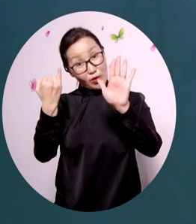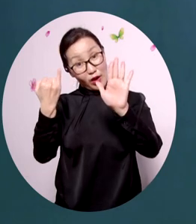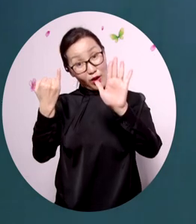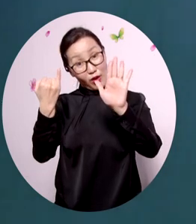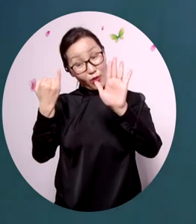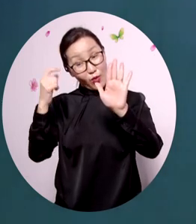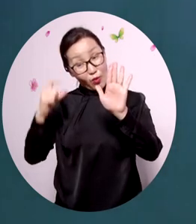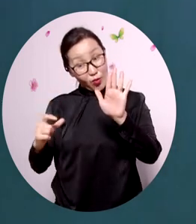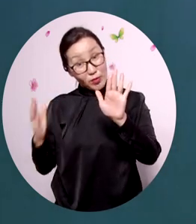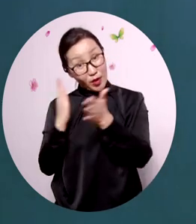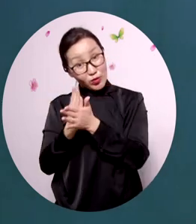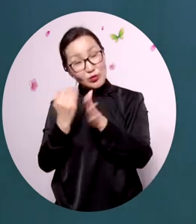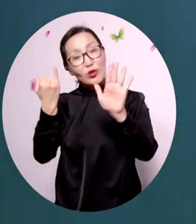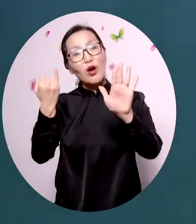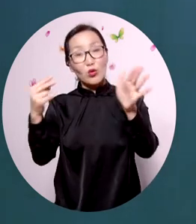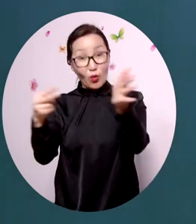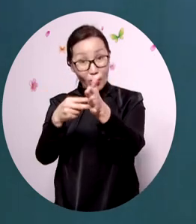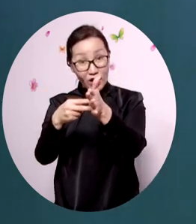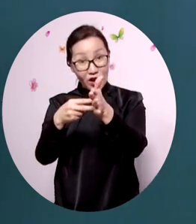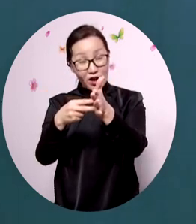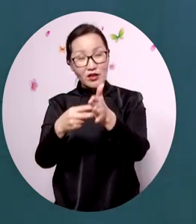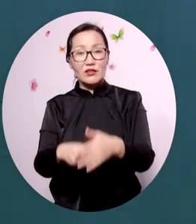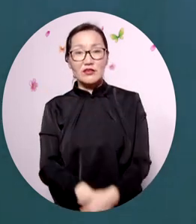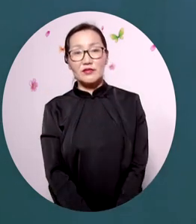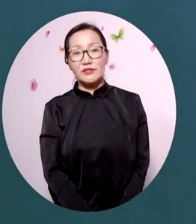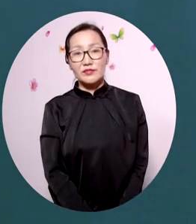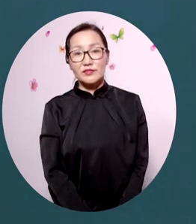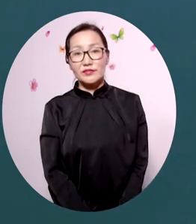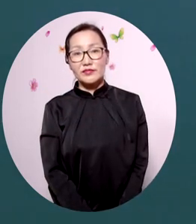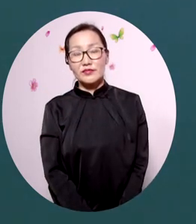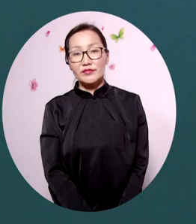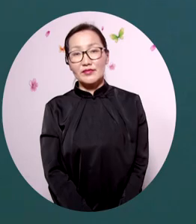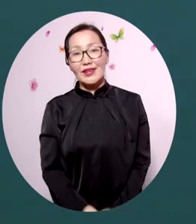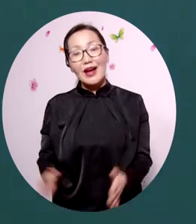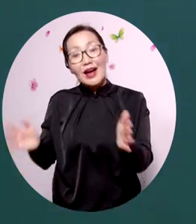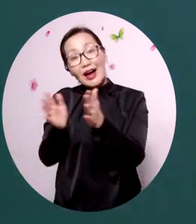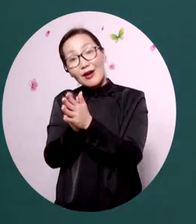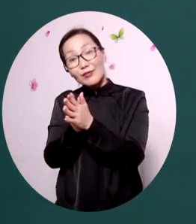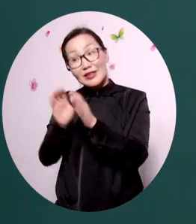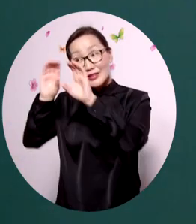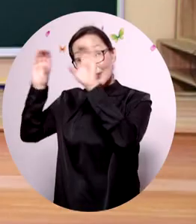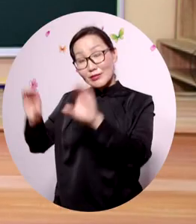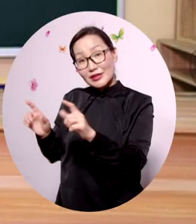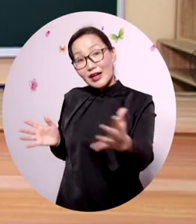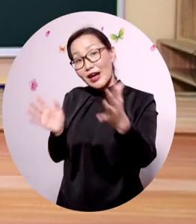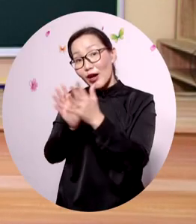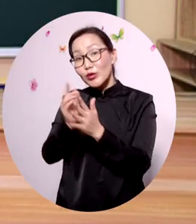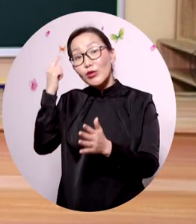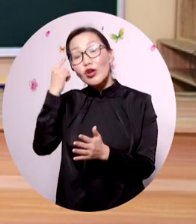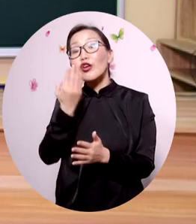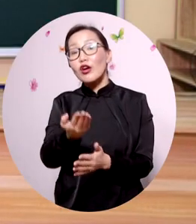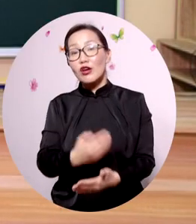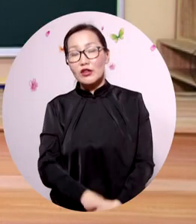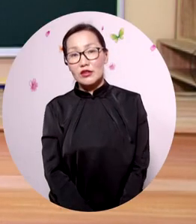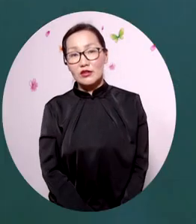6 хүүхэд хувааж авсан учраас давхар бичээд бодлого багштай хамт бодоод яваарай. Одоо хуваах үйлдэл хийхэд